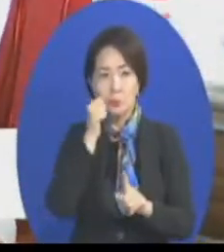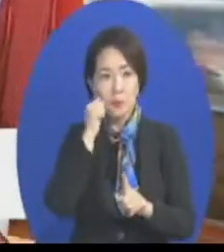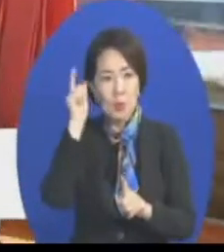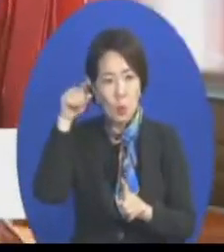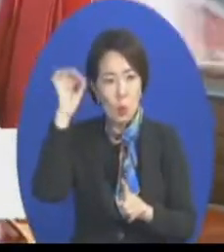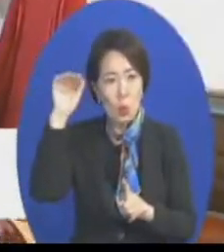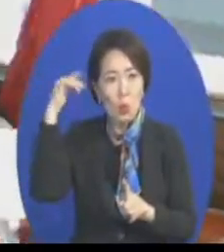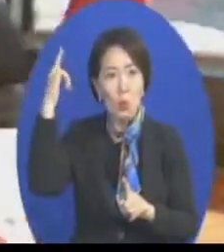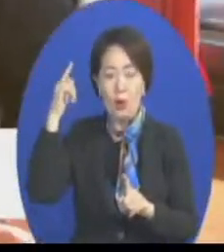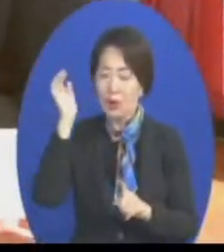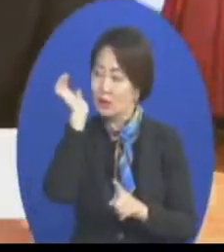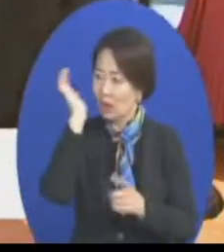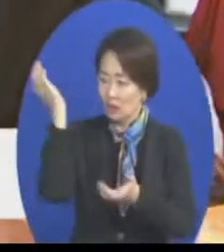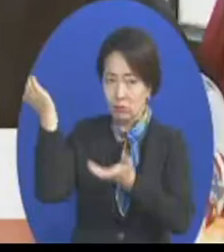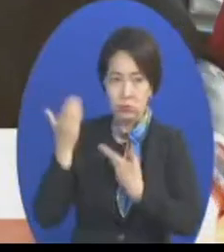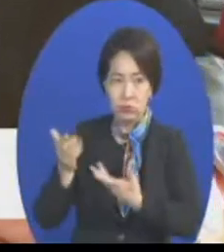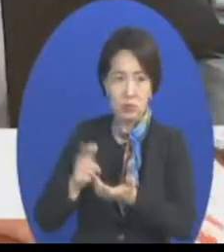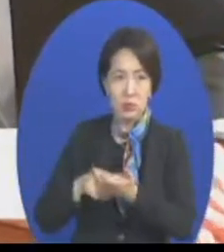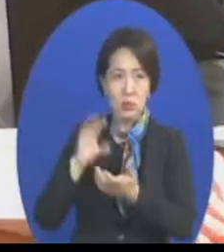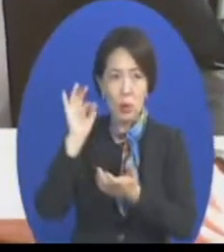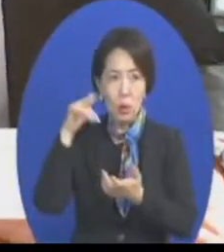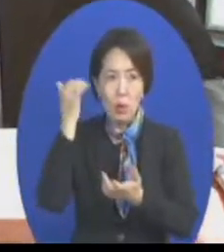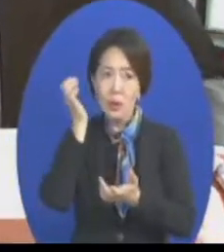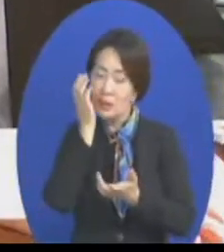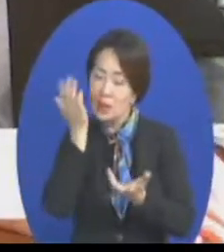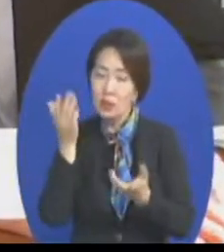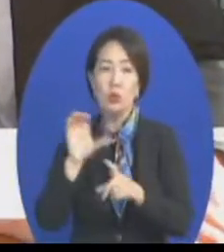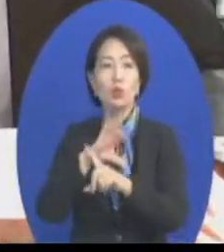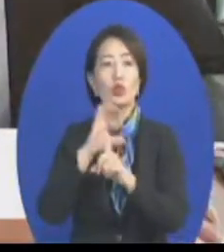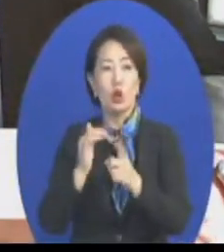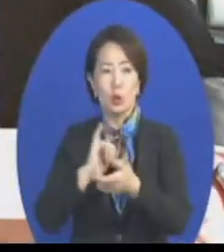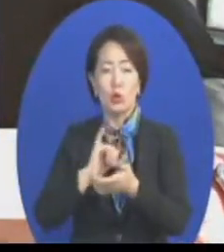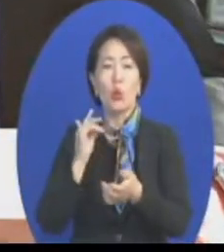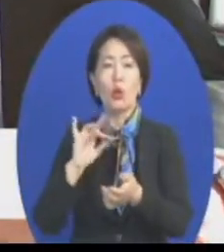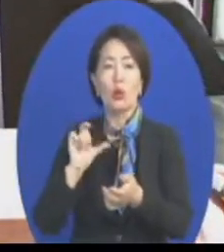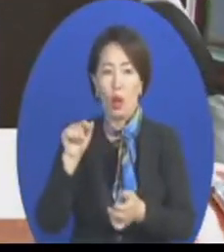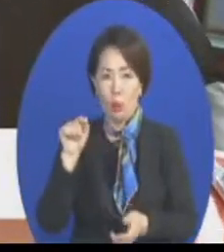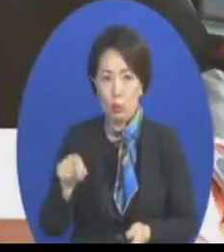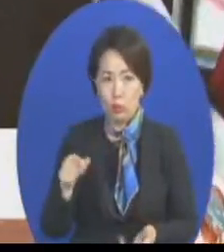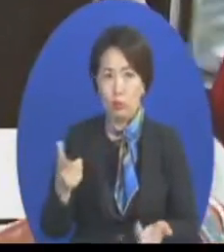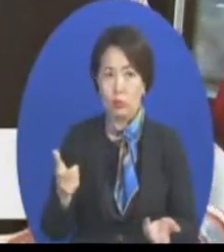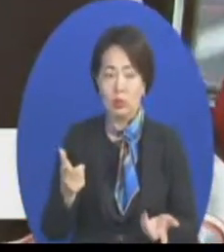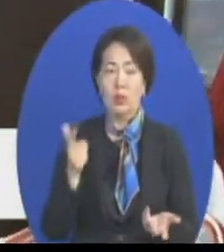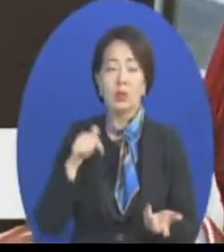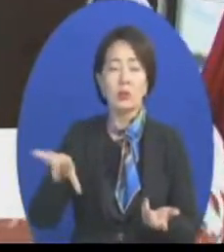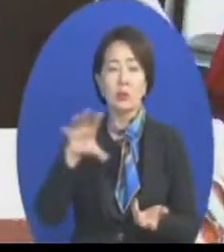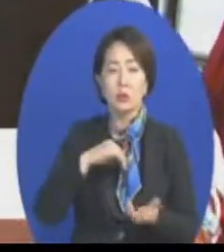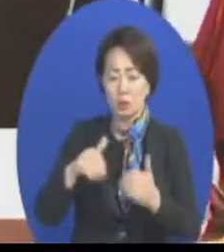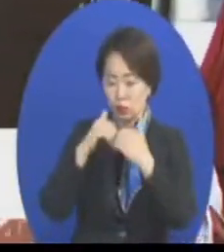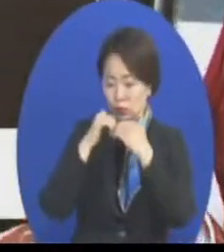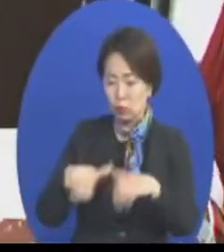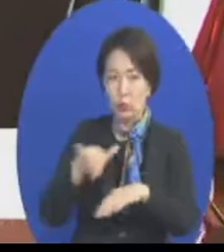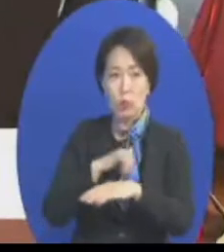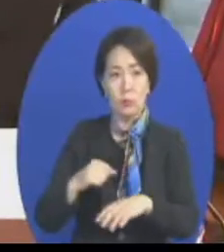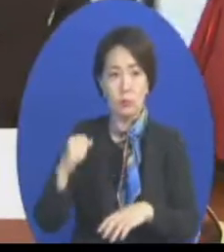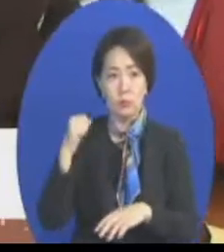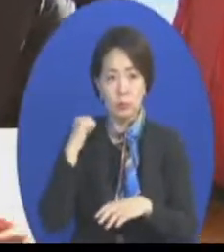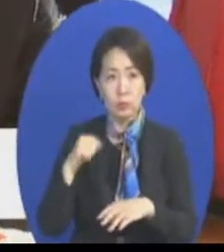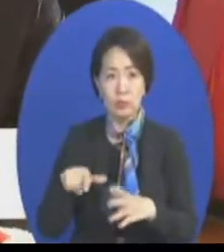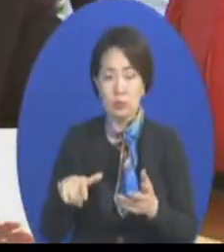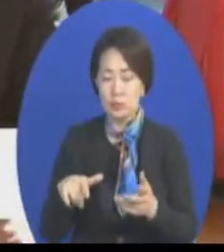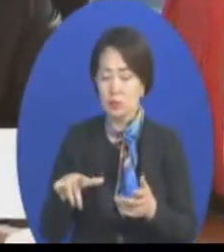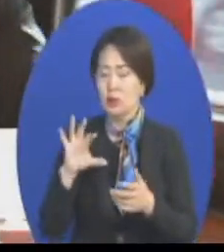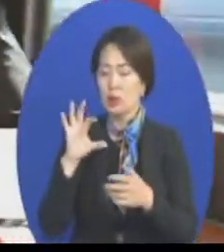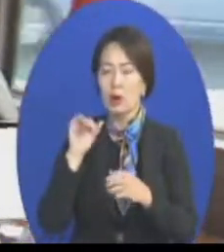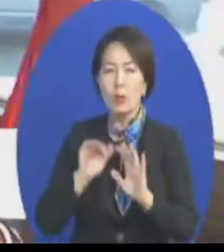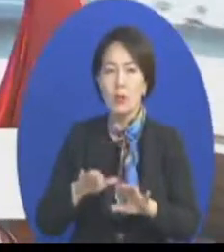оюун санаанд бас талх хэрэгтэй байгаа. Тэр оюун санааны талх бол өөрөө соёл урлаг тийм ээ. Тийм учраас тусгаар тогтносон улс гэдэг бол оршин тогтнохын